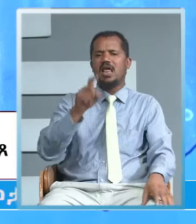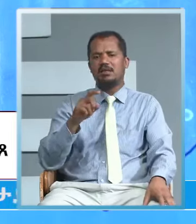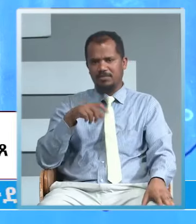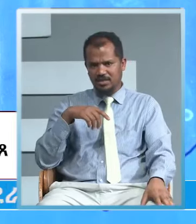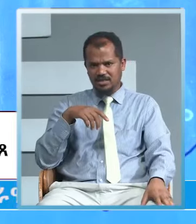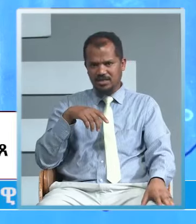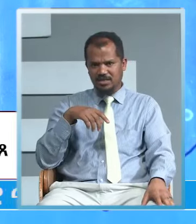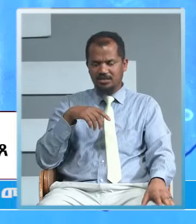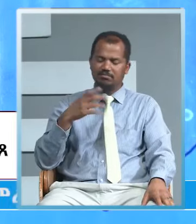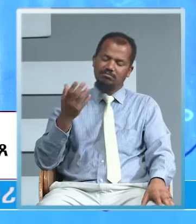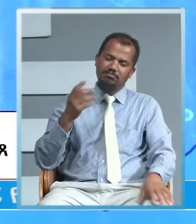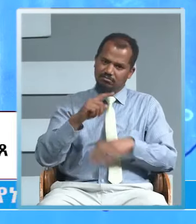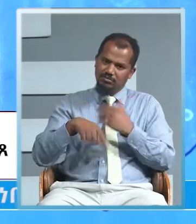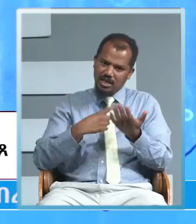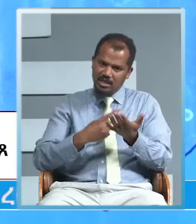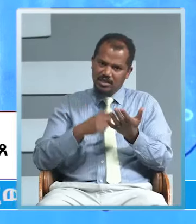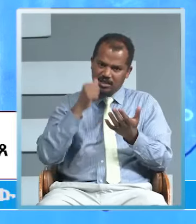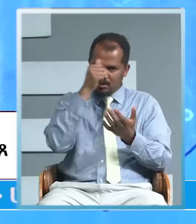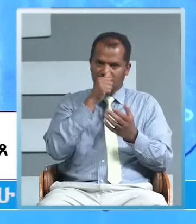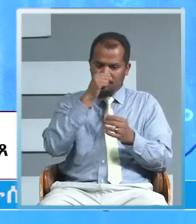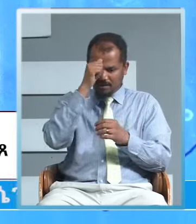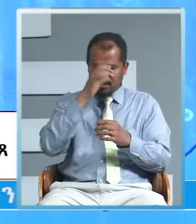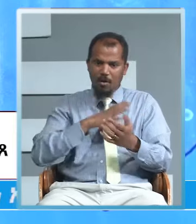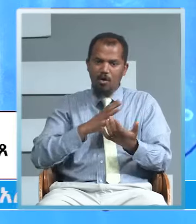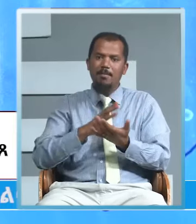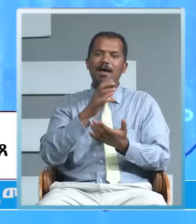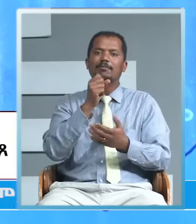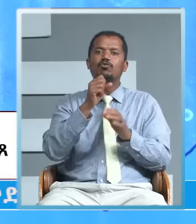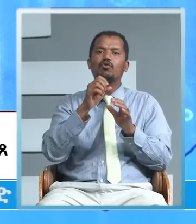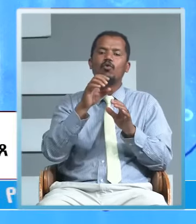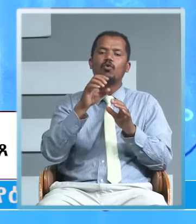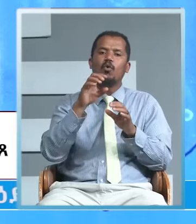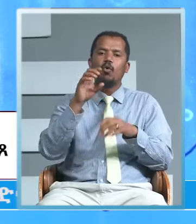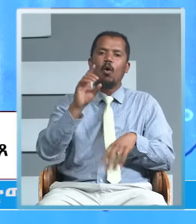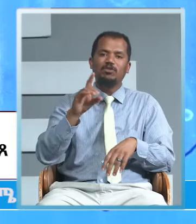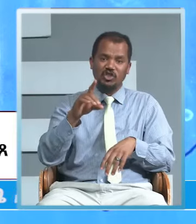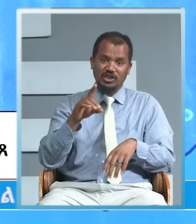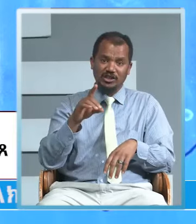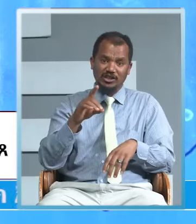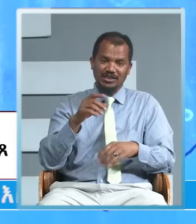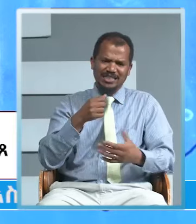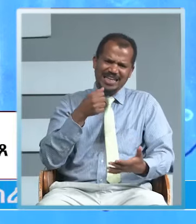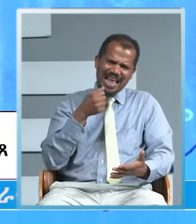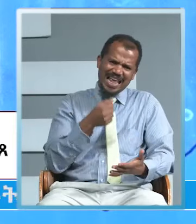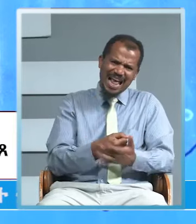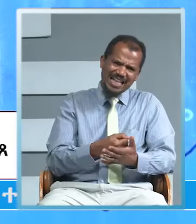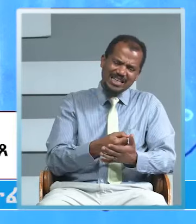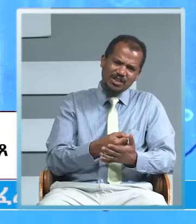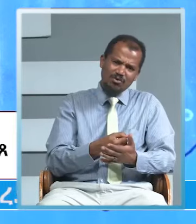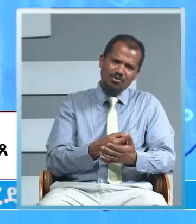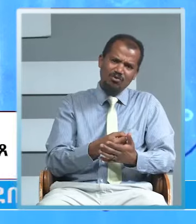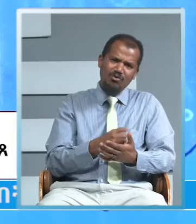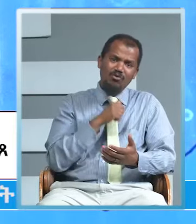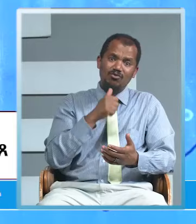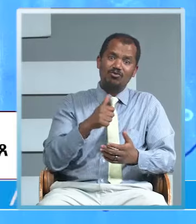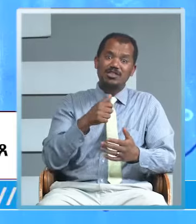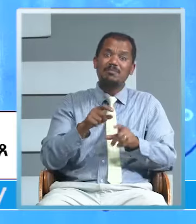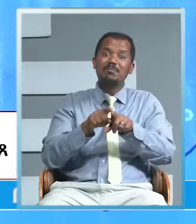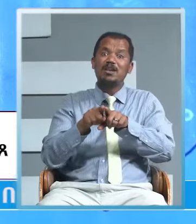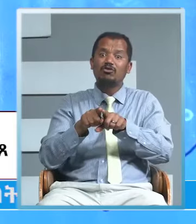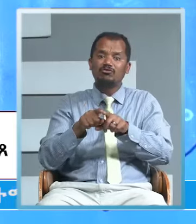ይኖርበታል ስለዚህ የኢትዮጵያ ሰብአዊ መብቶች ኮሚሽን ያልጸደቁ